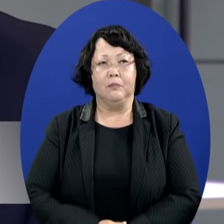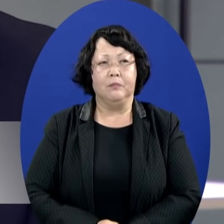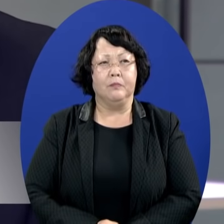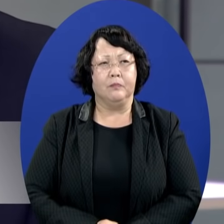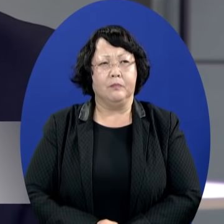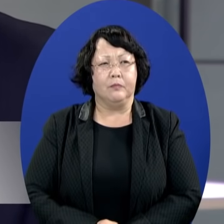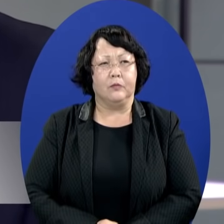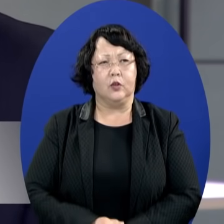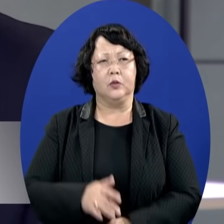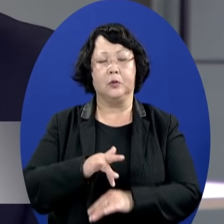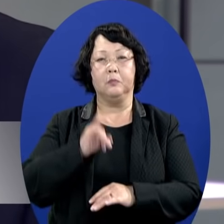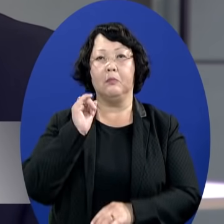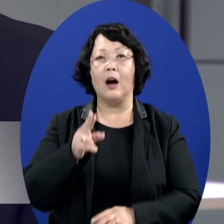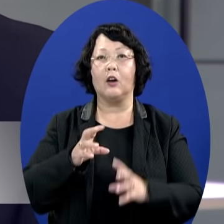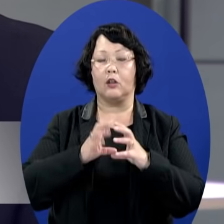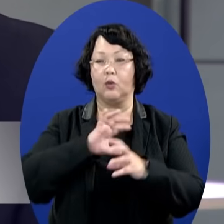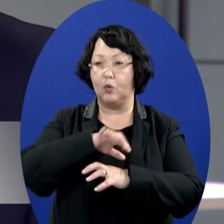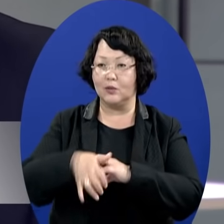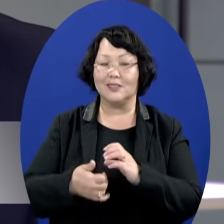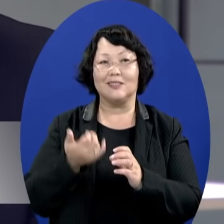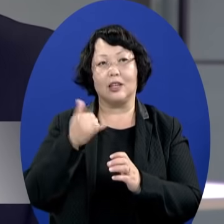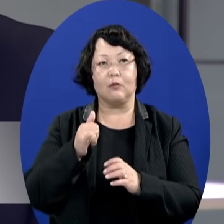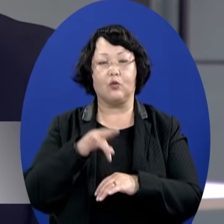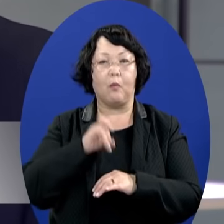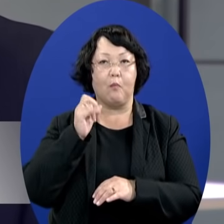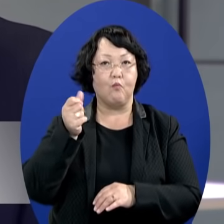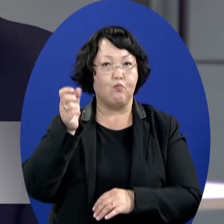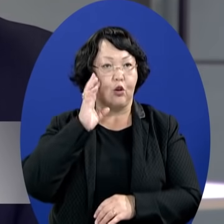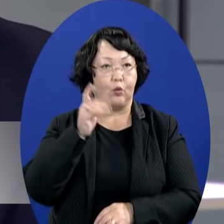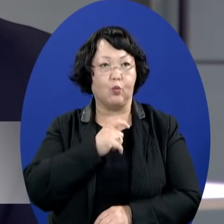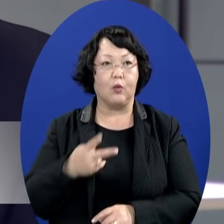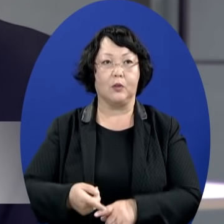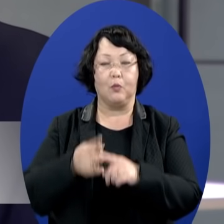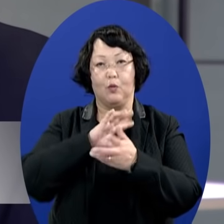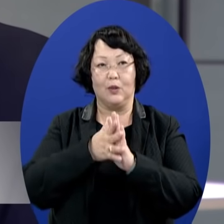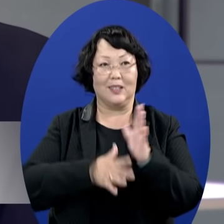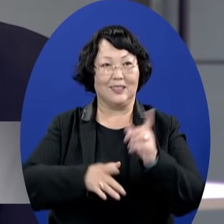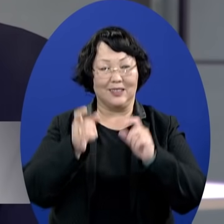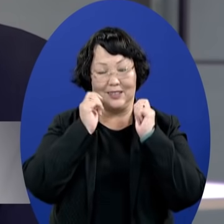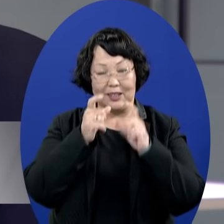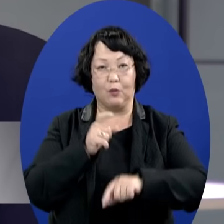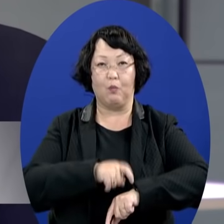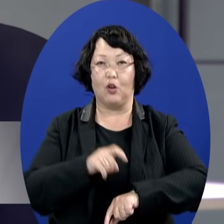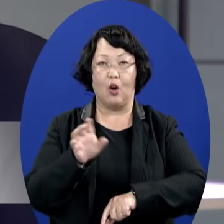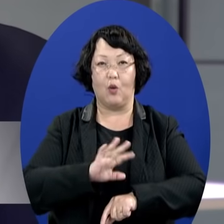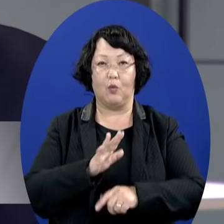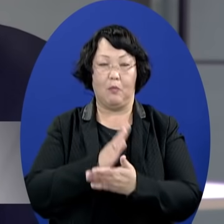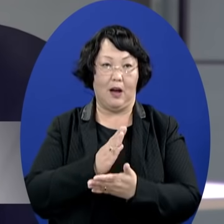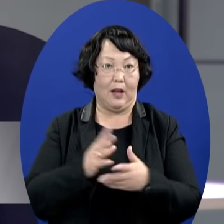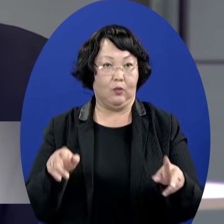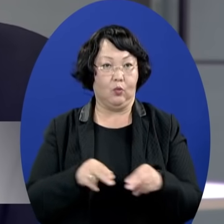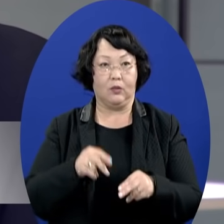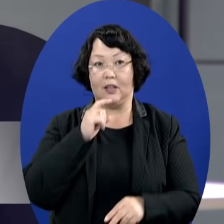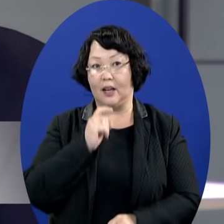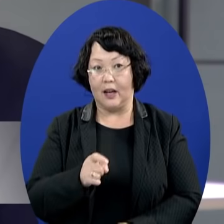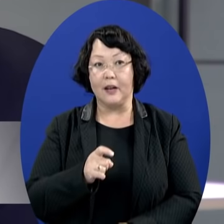дээр бол нийт бодлогын хүүгээ бол өсгөөд ихэрсэн байна. Эдийн засгийн сэргэлт нь харахан болоог байна гэсэн ийм дүгнэлттэй байгаад байгаа учраас